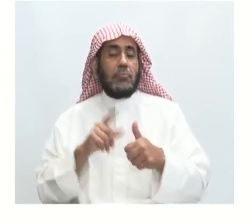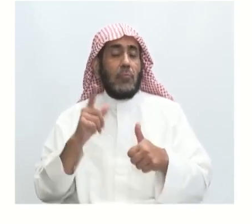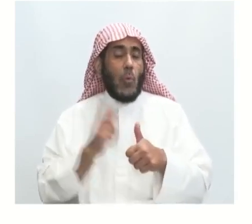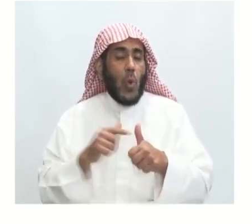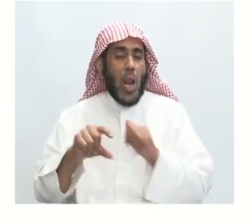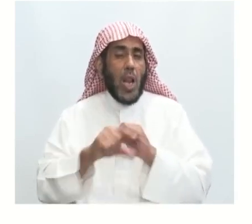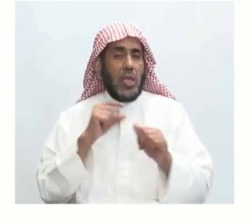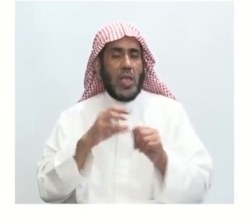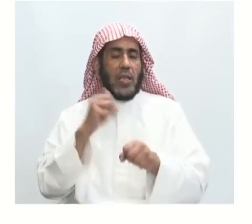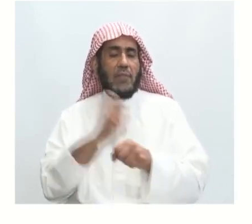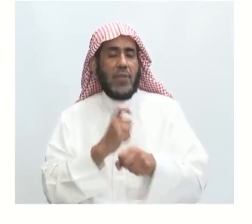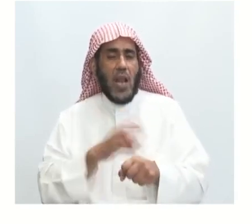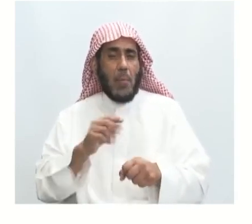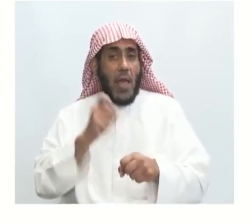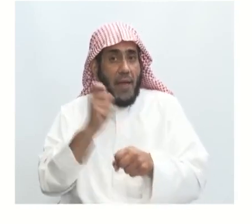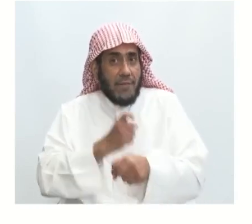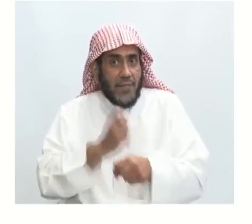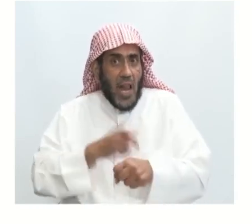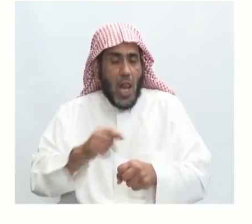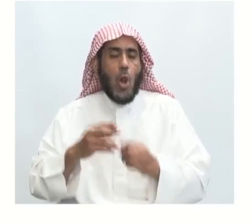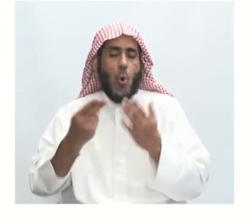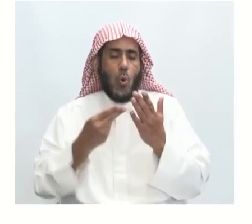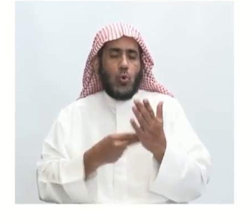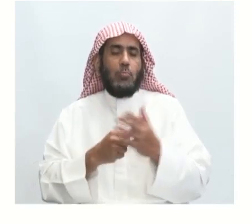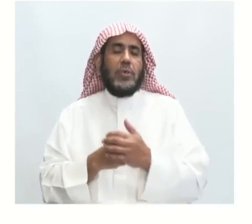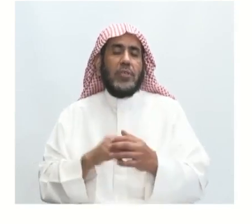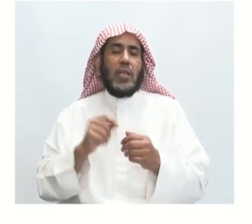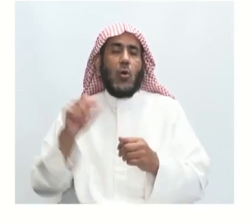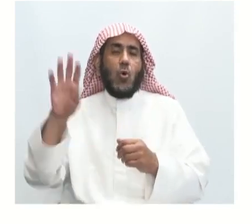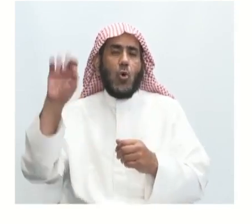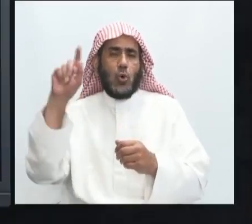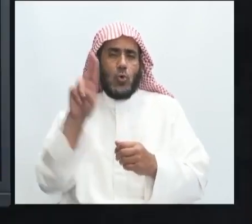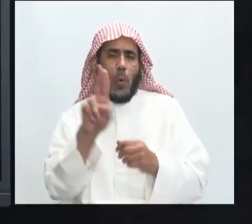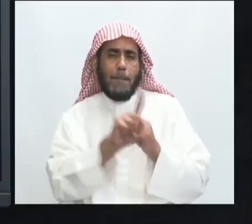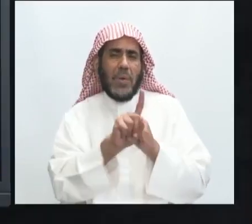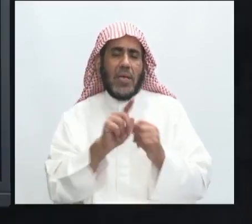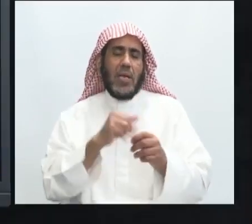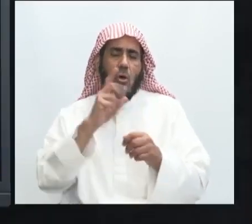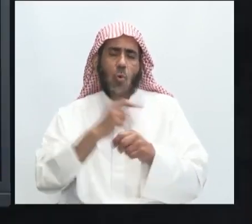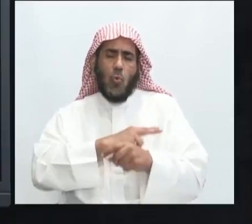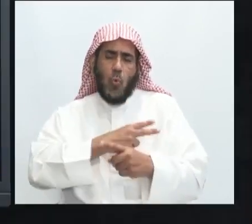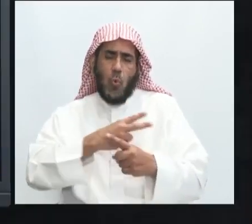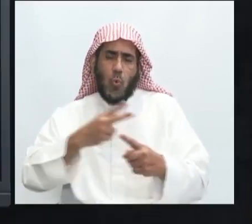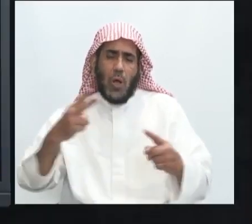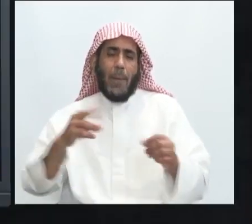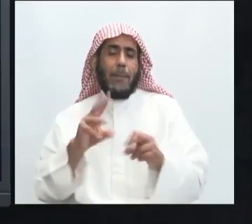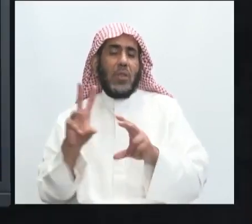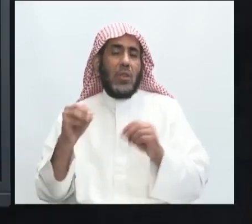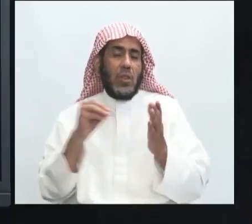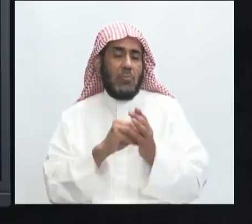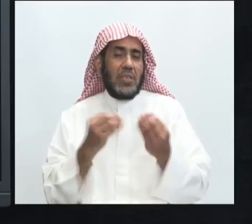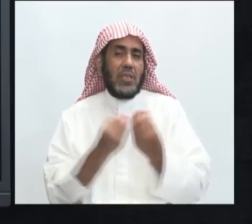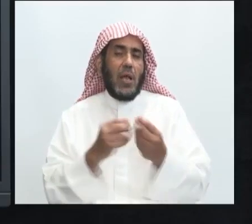صيغه الامر صيغه فعل الامر افعل اكتب هاي الصيغه صيغه فعل الامر او صيغ الامر كثيره من ضمن صياغه